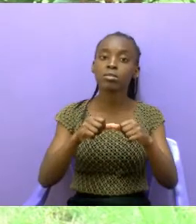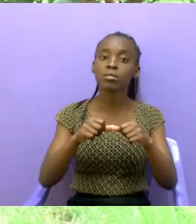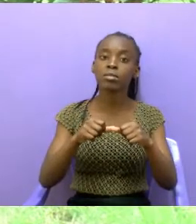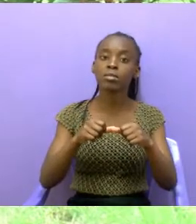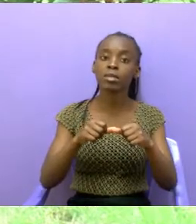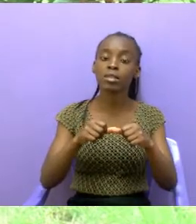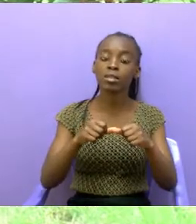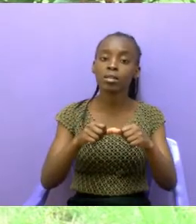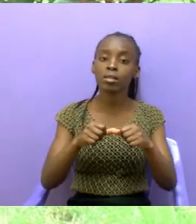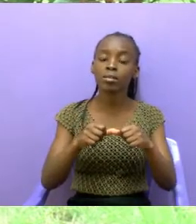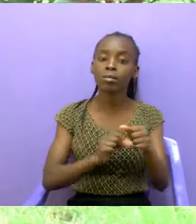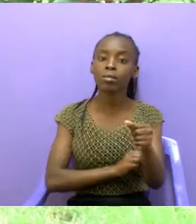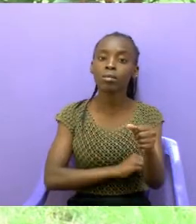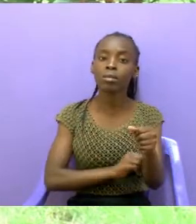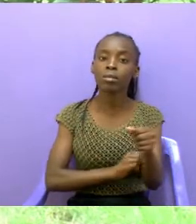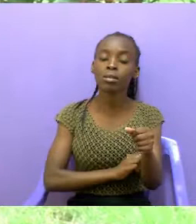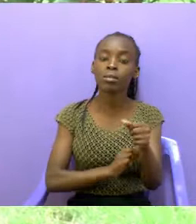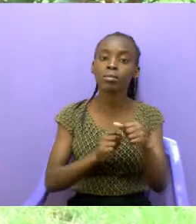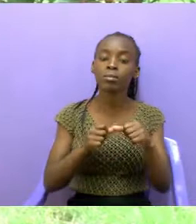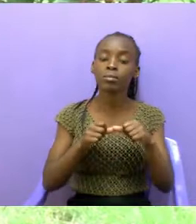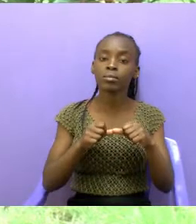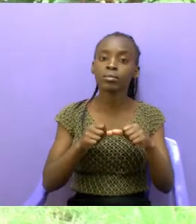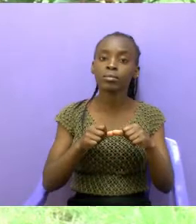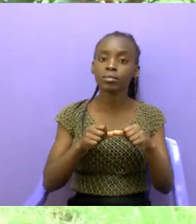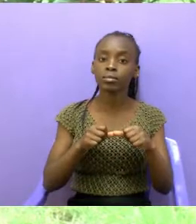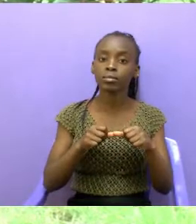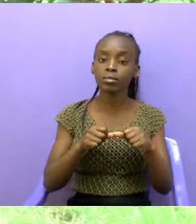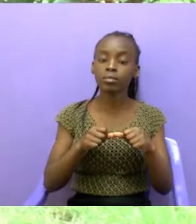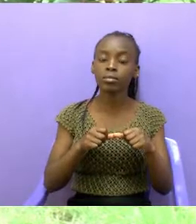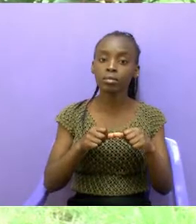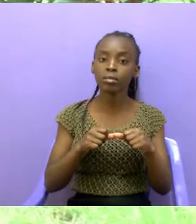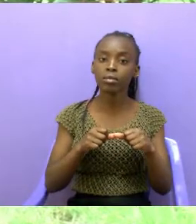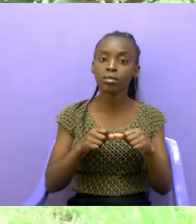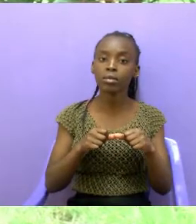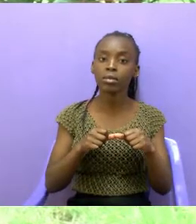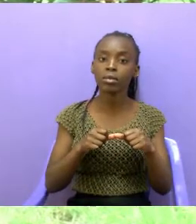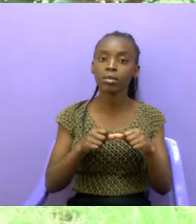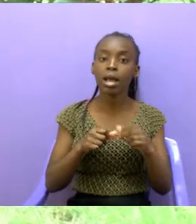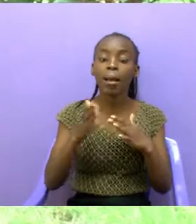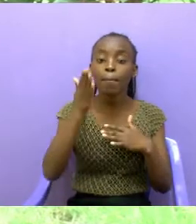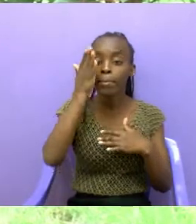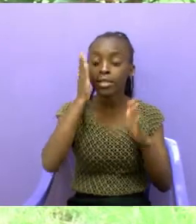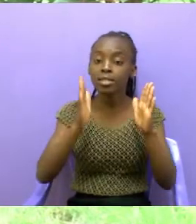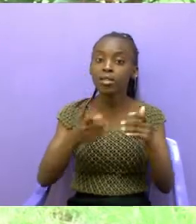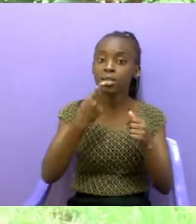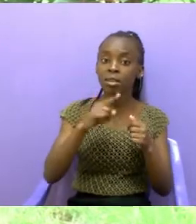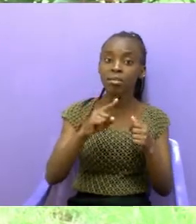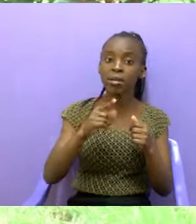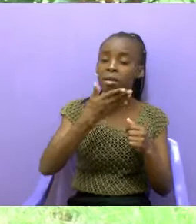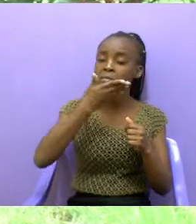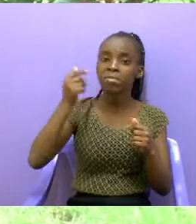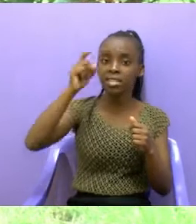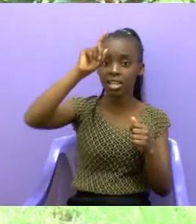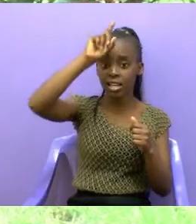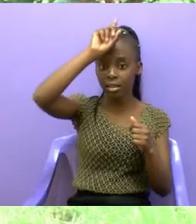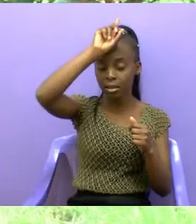Ukiangalia kwa hiyo kwa wana wa Israeli, hiyo ndio kitu waliafadhalisha wakasema, "Oh, afadhali Misri." Ukiangalia vitu waliafadhalisha Misri, kule